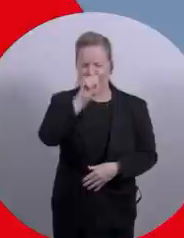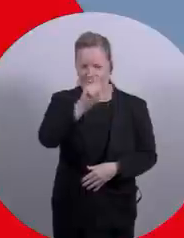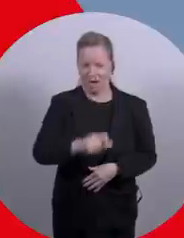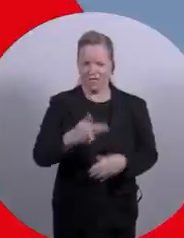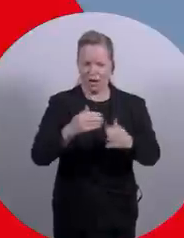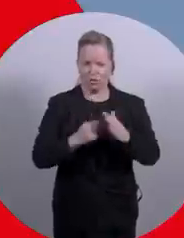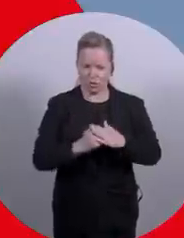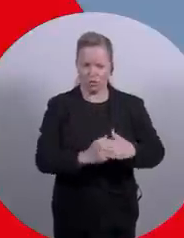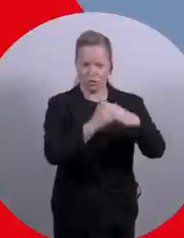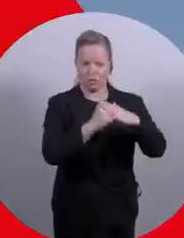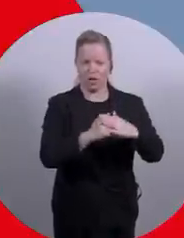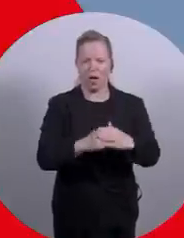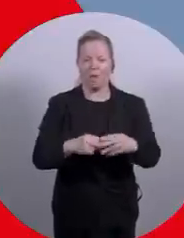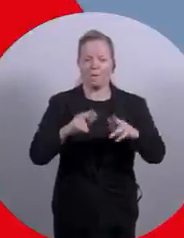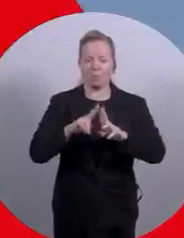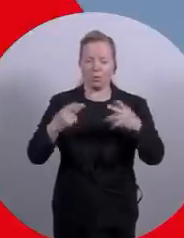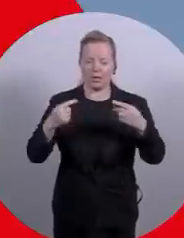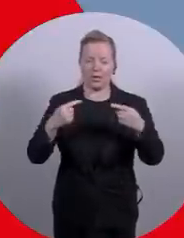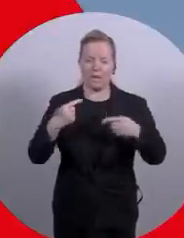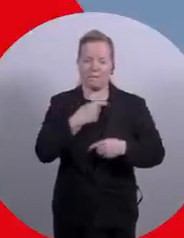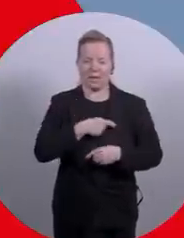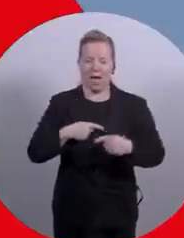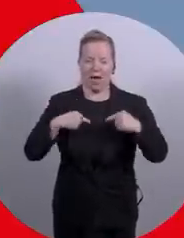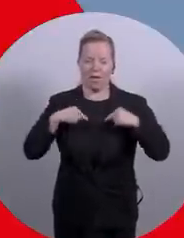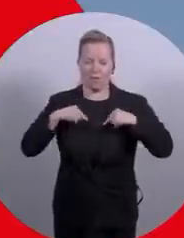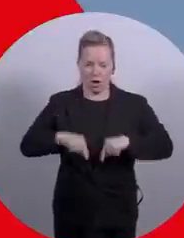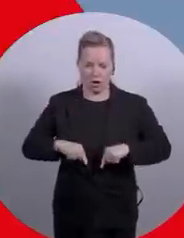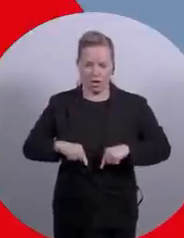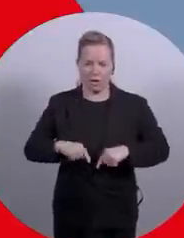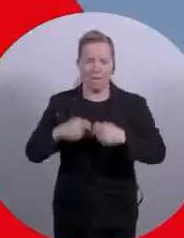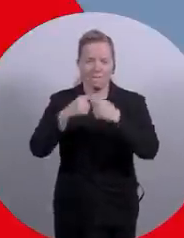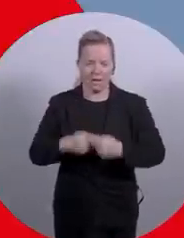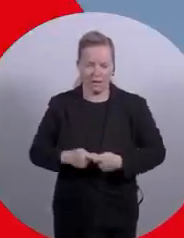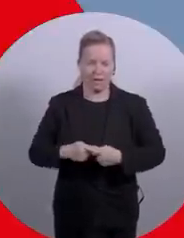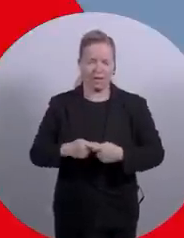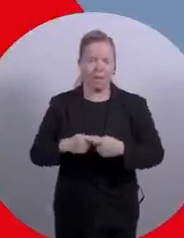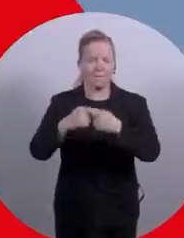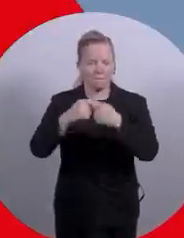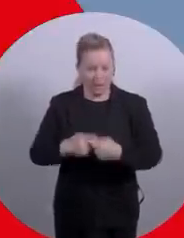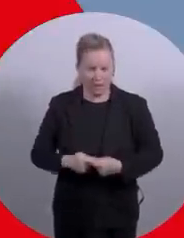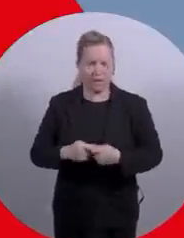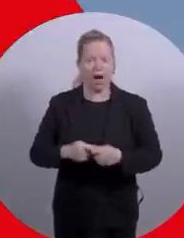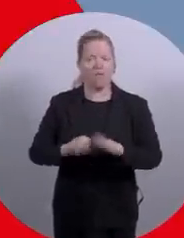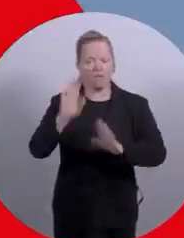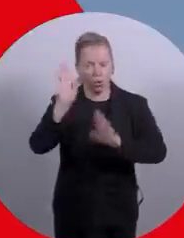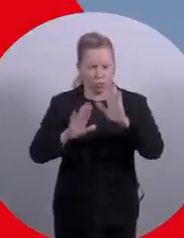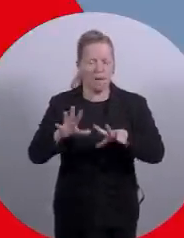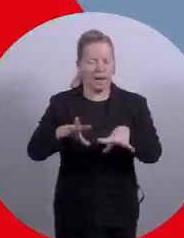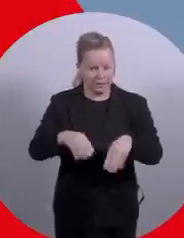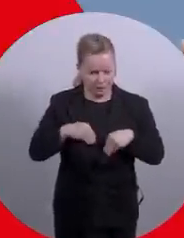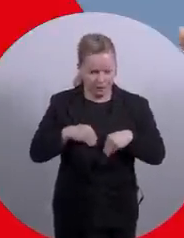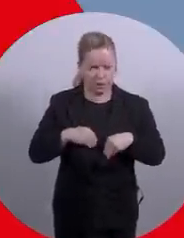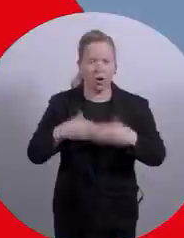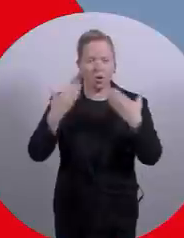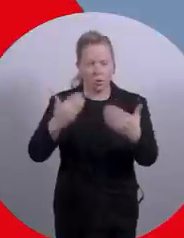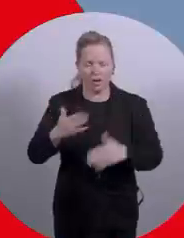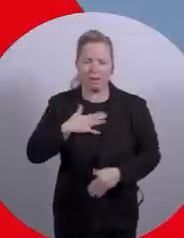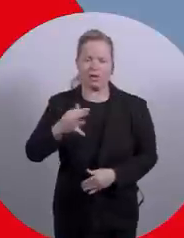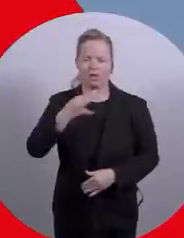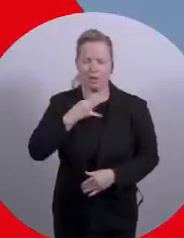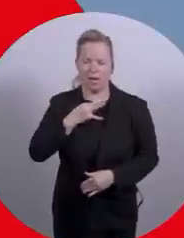Bundesparteivorstand was für mich genauso klar dass es Mitgliedervotum zu akzeptieren und heute meine Stimme Hans Peter Toster zu geben und wisst